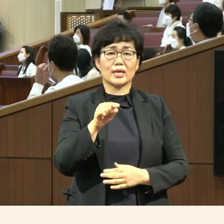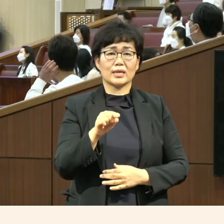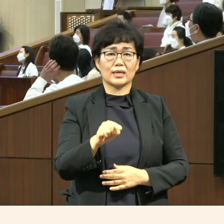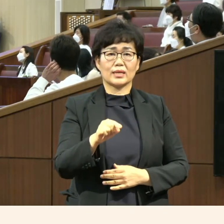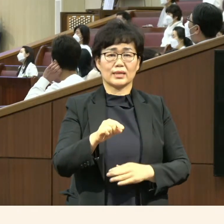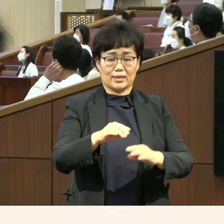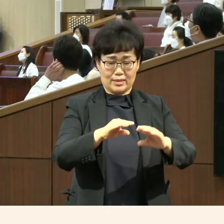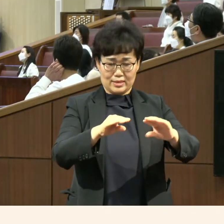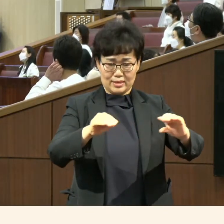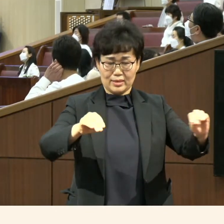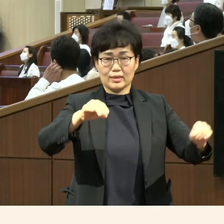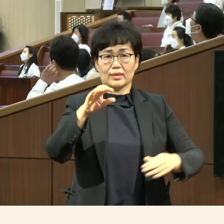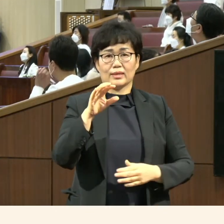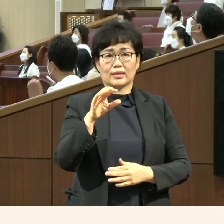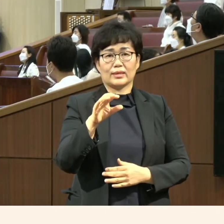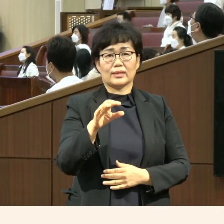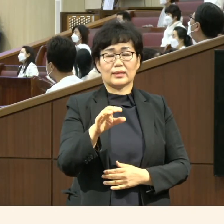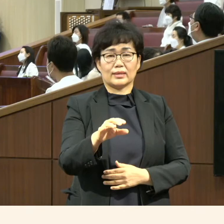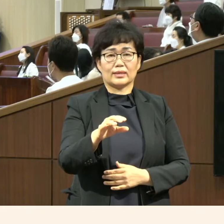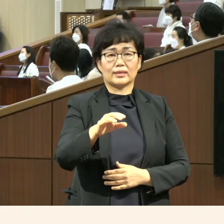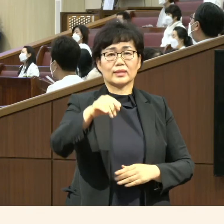함께 이 땅에서